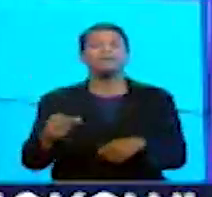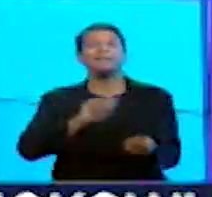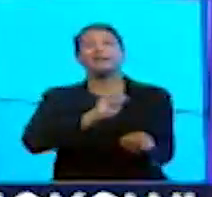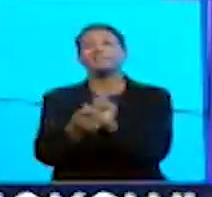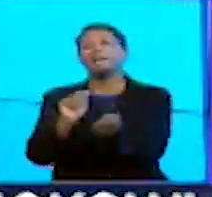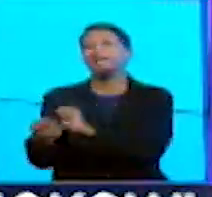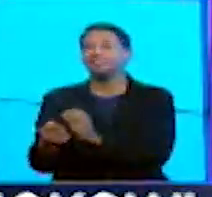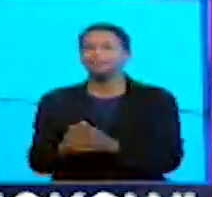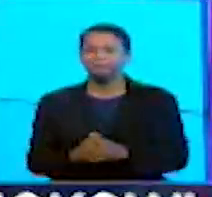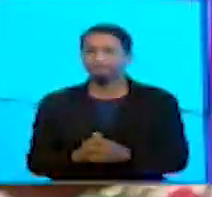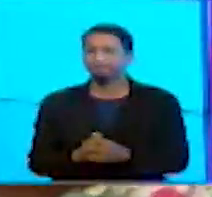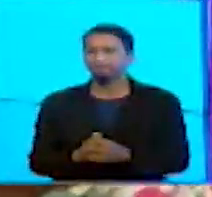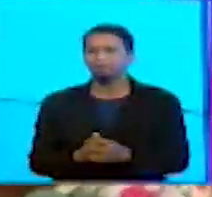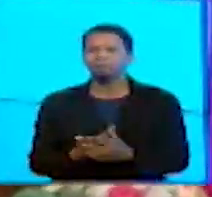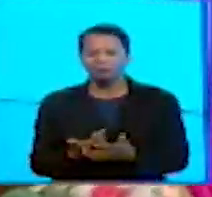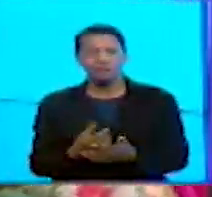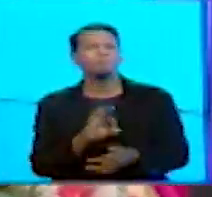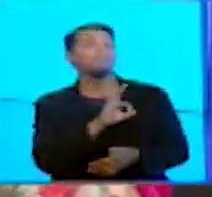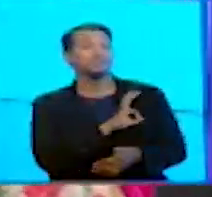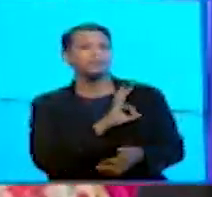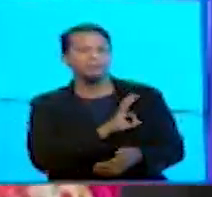hak prerogatif Presiden.